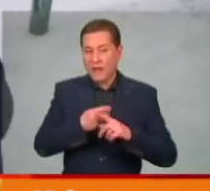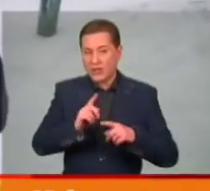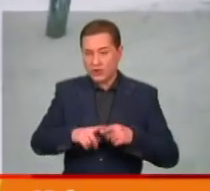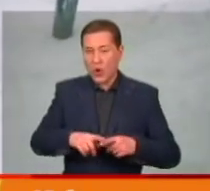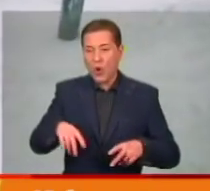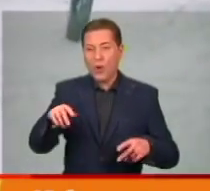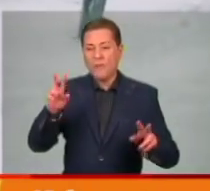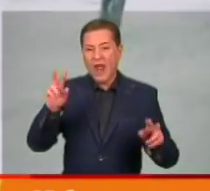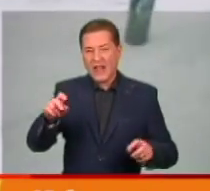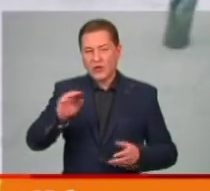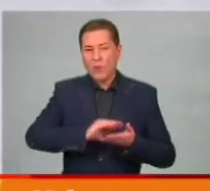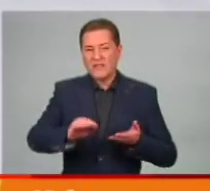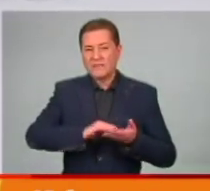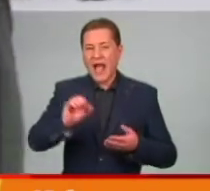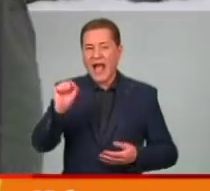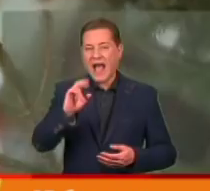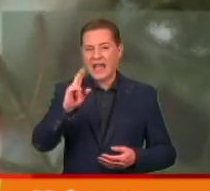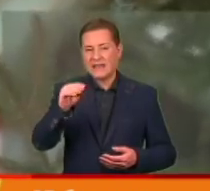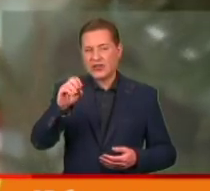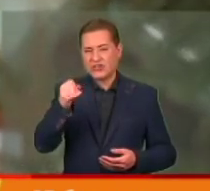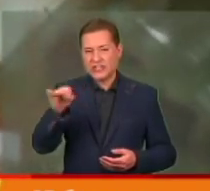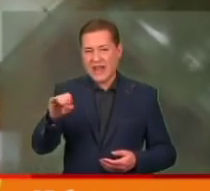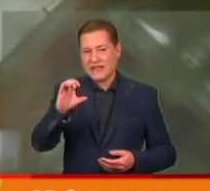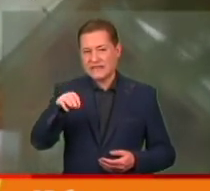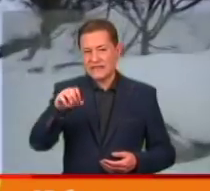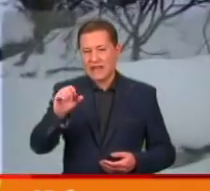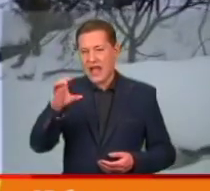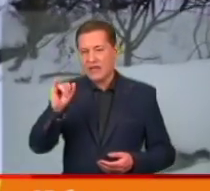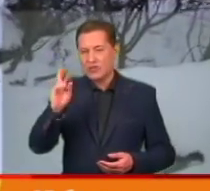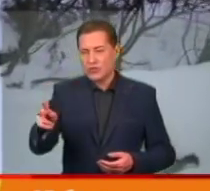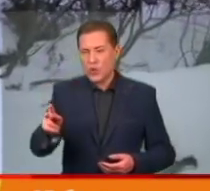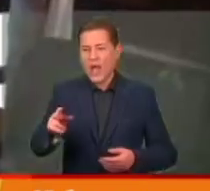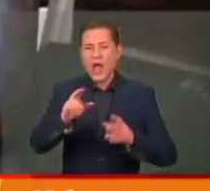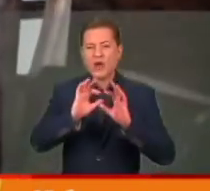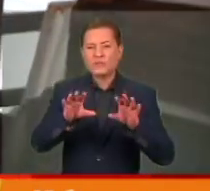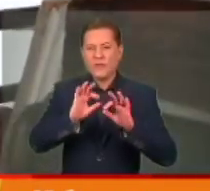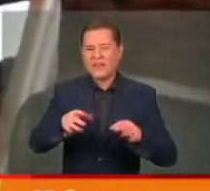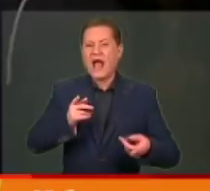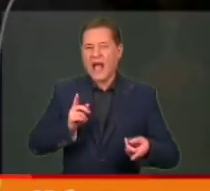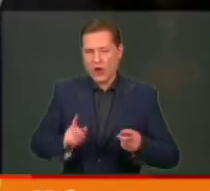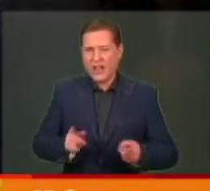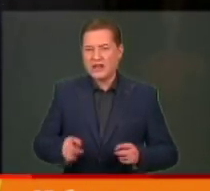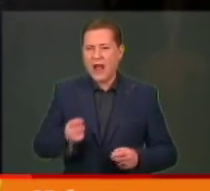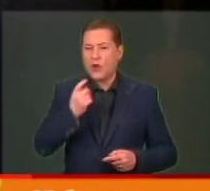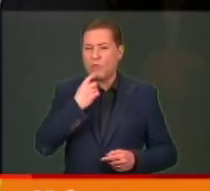знаний польський письменник Анджей Стасюк. То блищить Дністр, то вийшла лампа